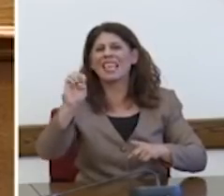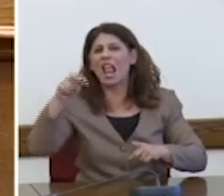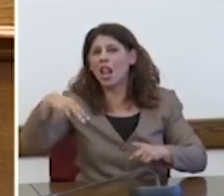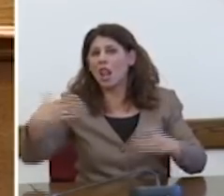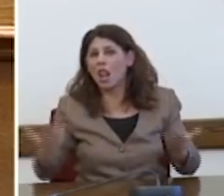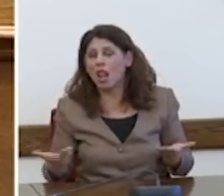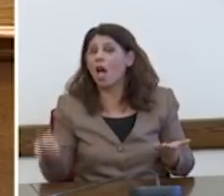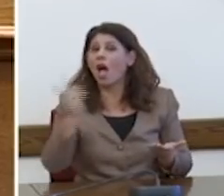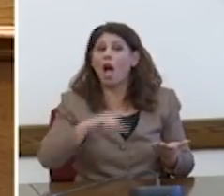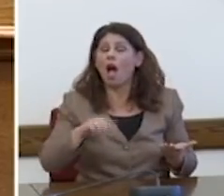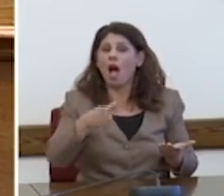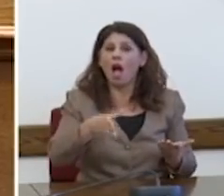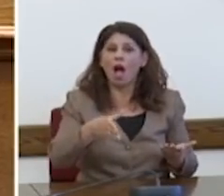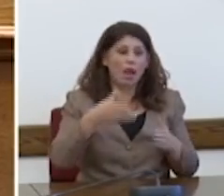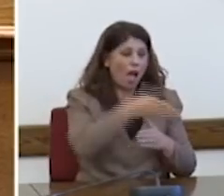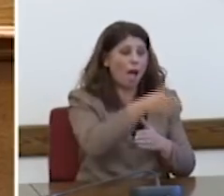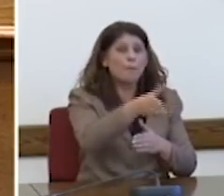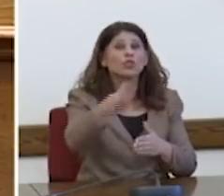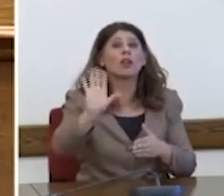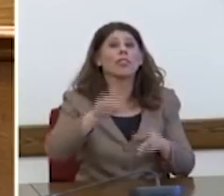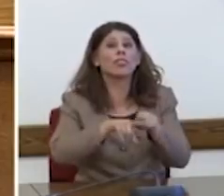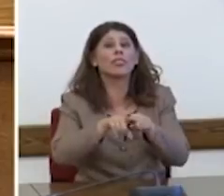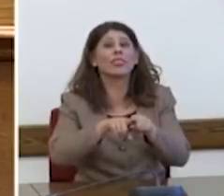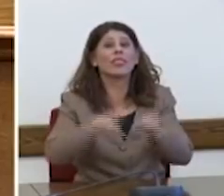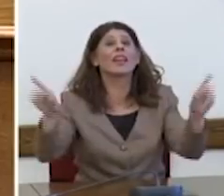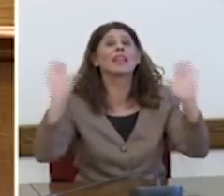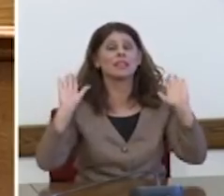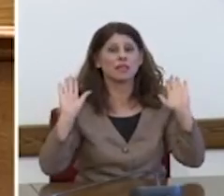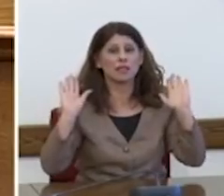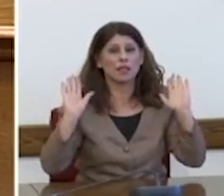άλλες αποστολές εκτός συνόρων? Δεν έχουν να κάνουν και με τα στρατιωτικά